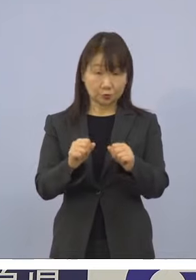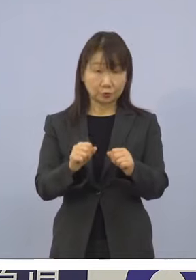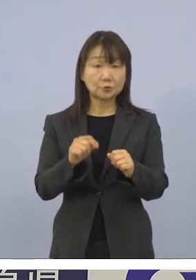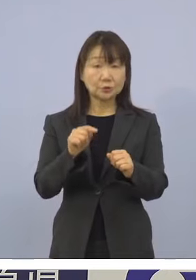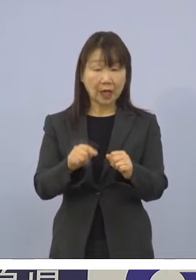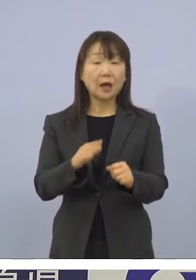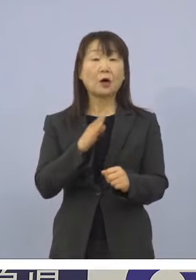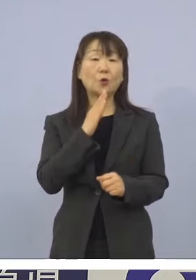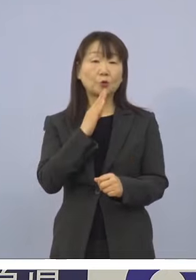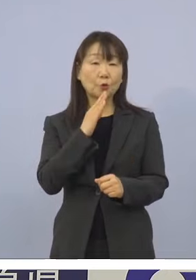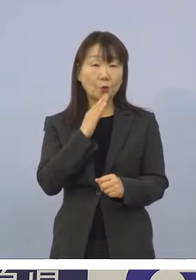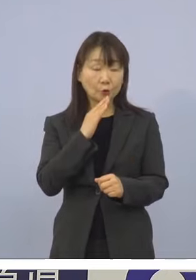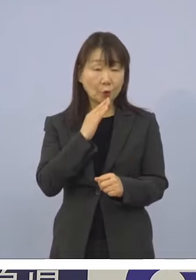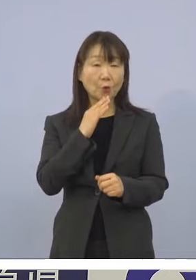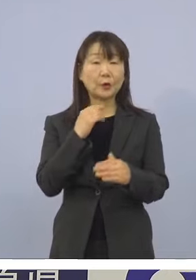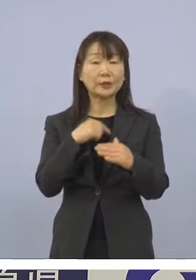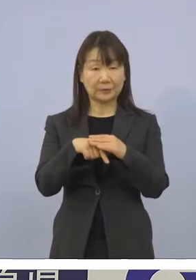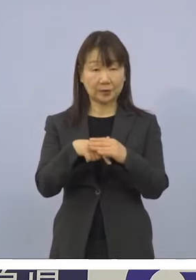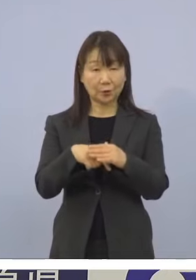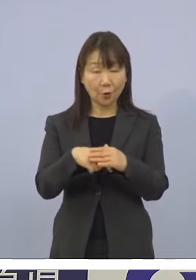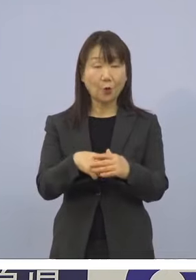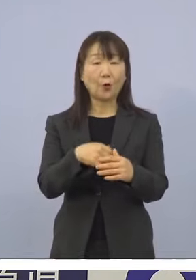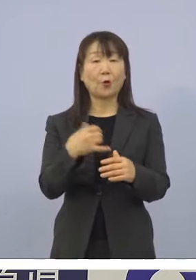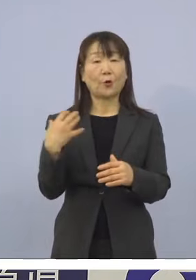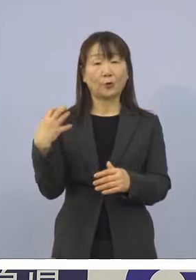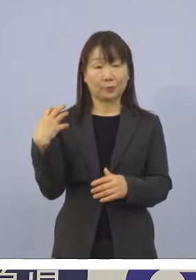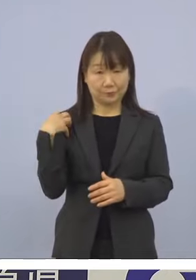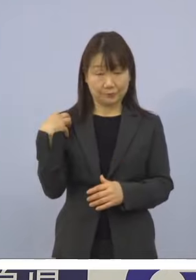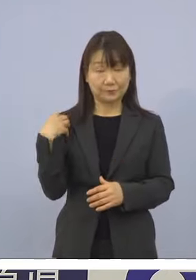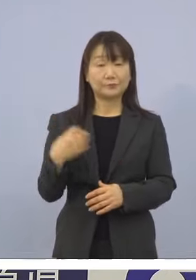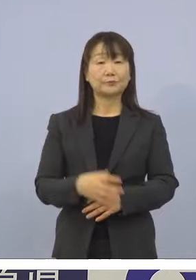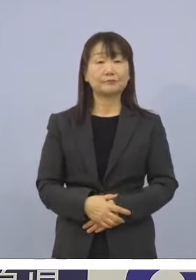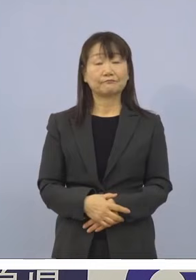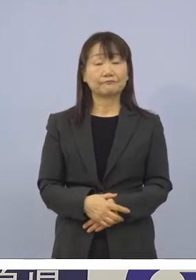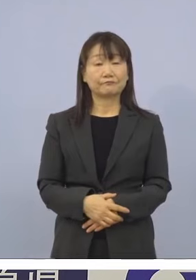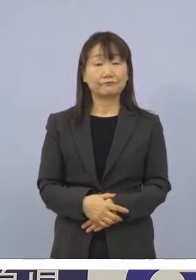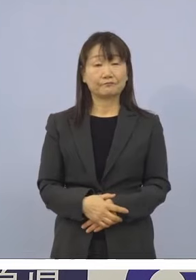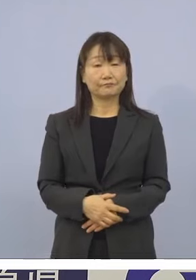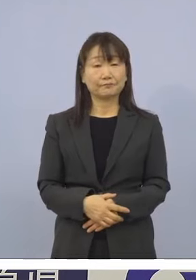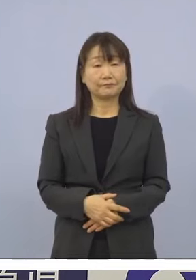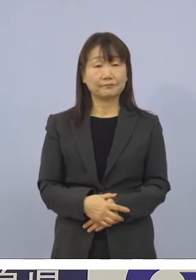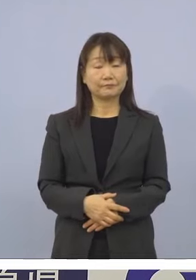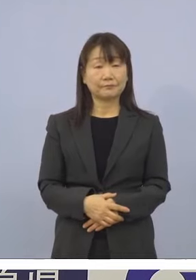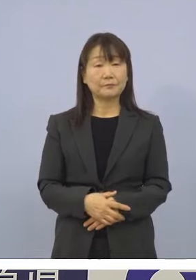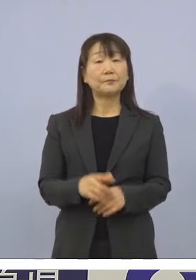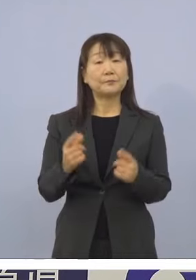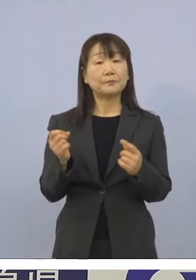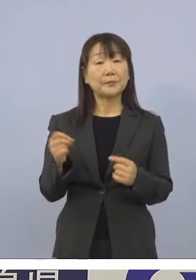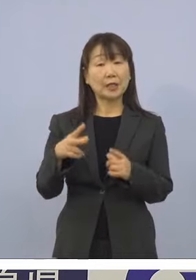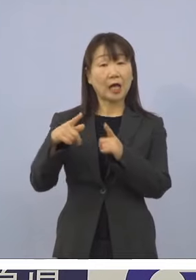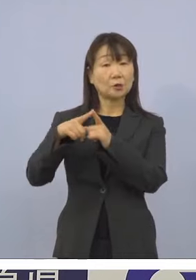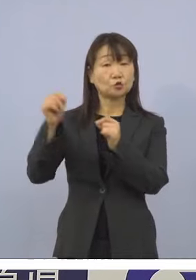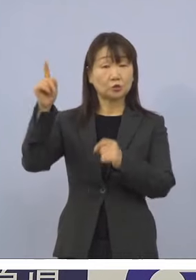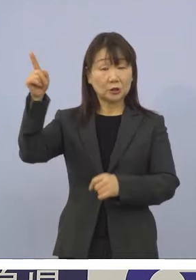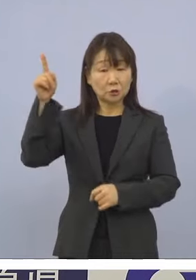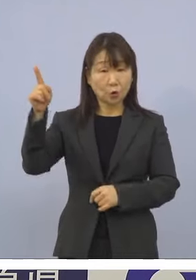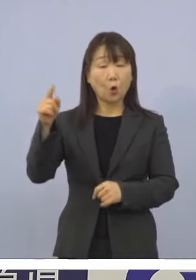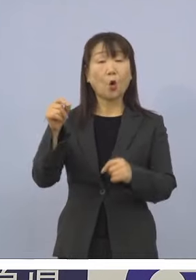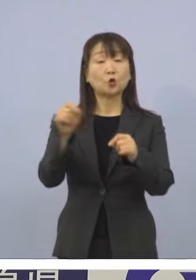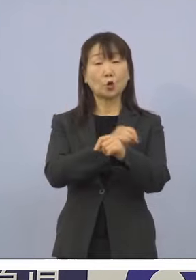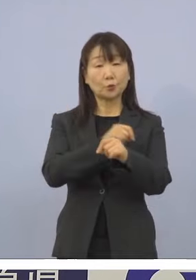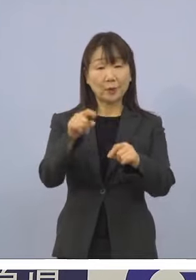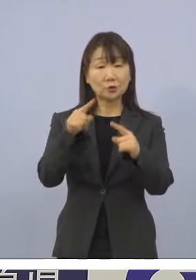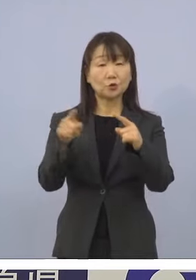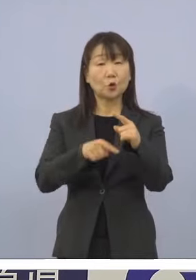まあ、本来的な役割でございますのでですね、まあ、これはやはり あとまた国のですね、特別交付税、